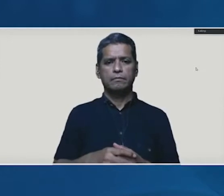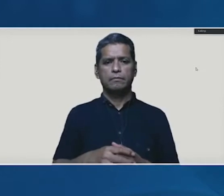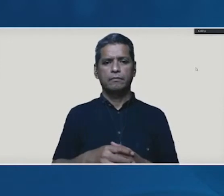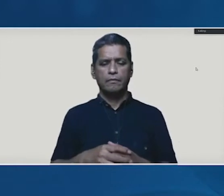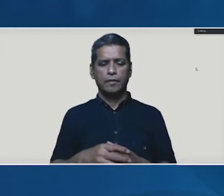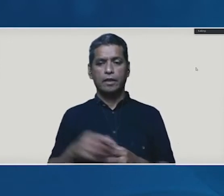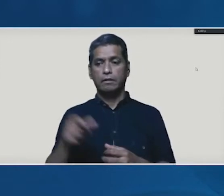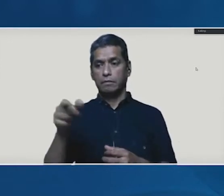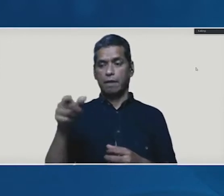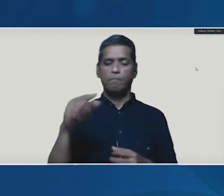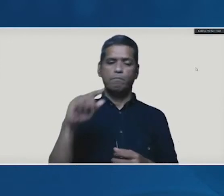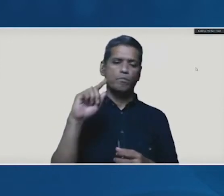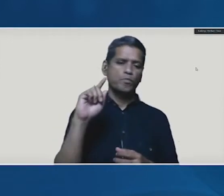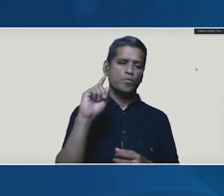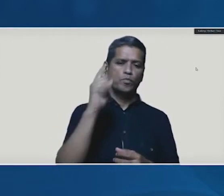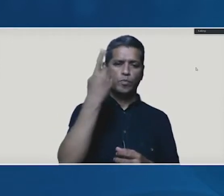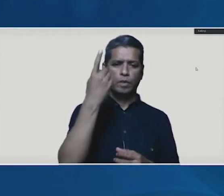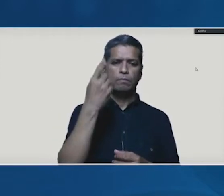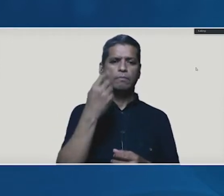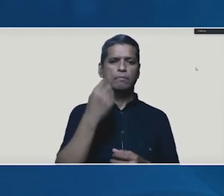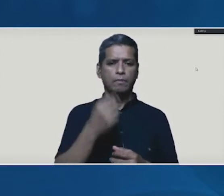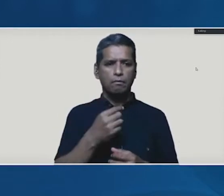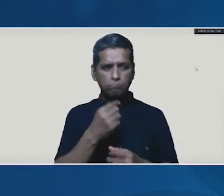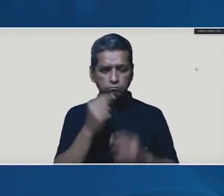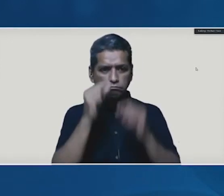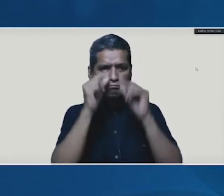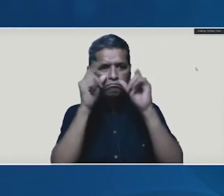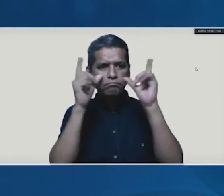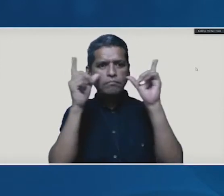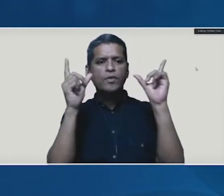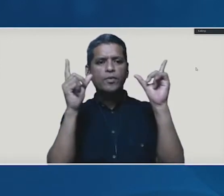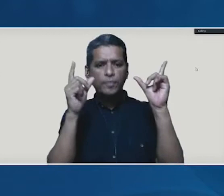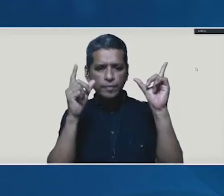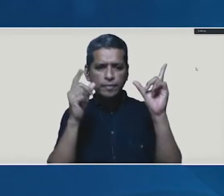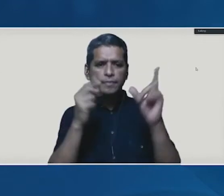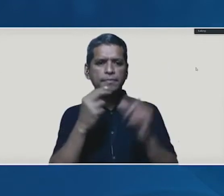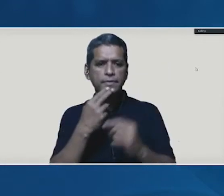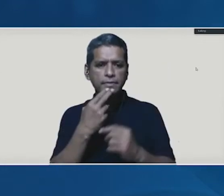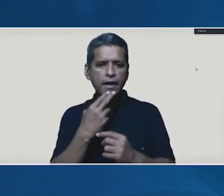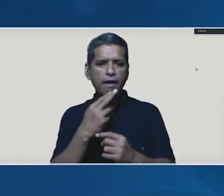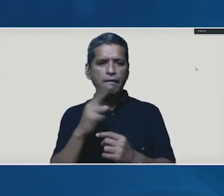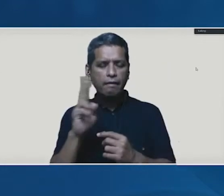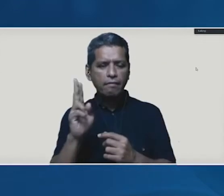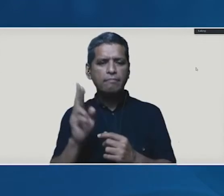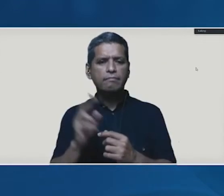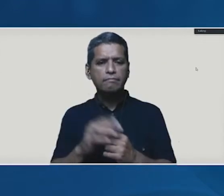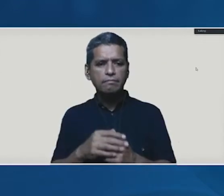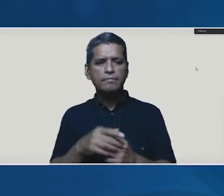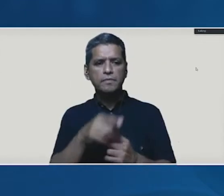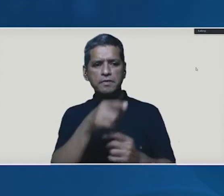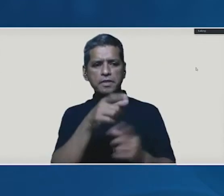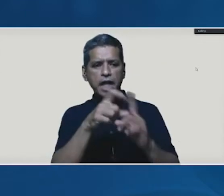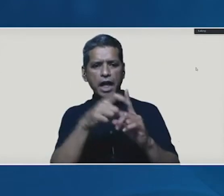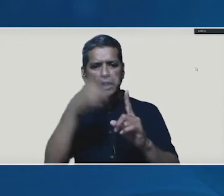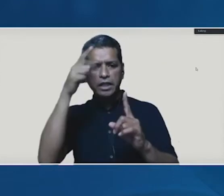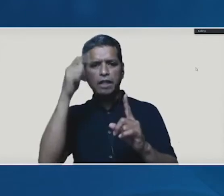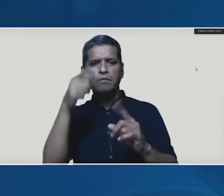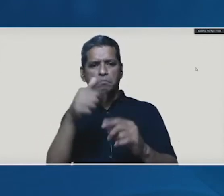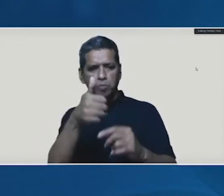dia Oh ya Mulai terengah-engah biola benar-benar